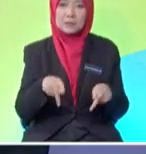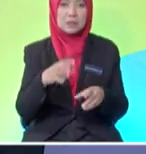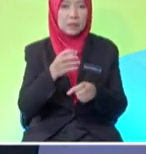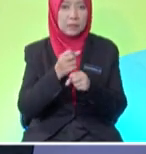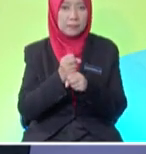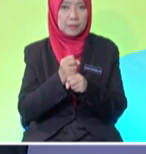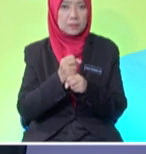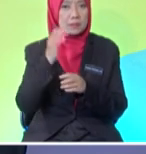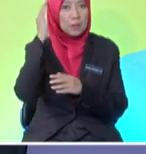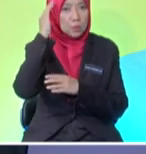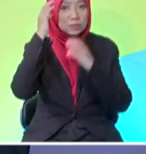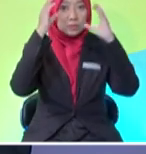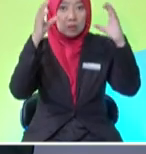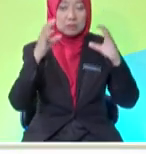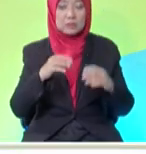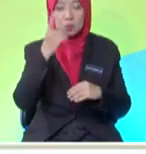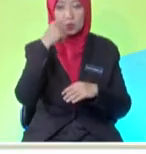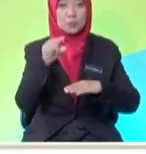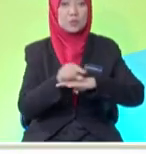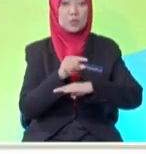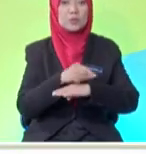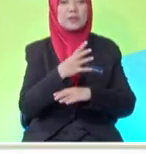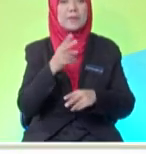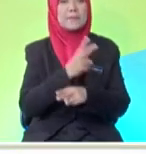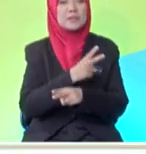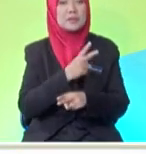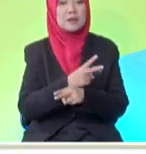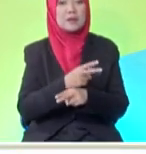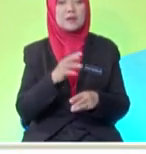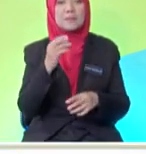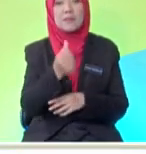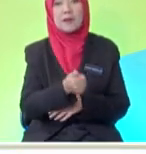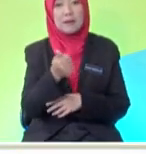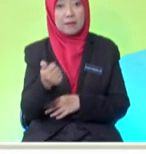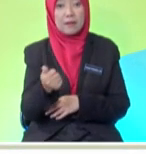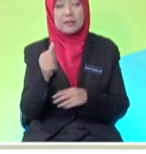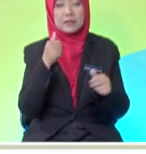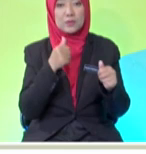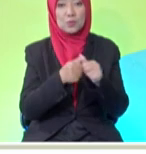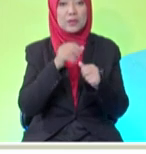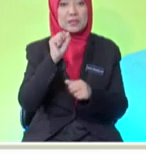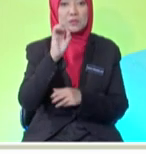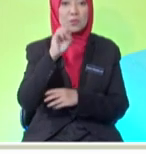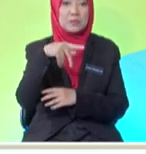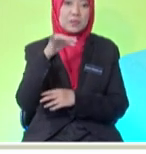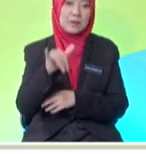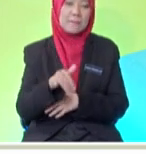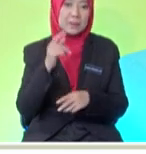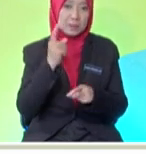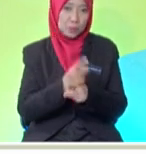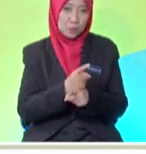cari penggunaan dan penyelenggara alat dan mesin berdasarkan sop yang betul Oke jadi